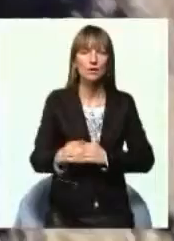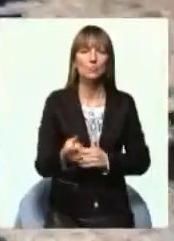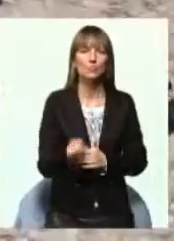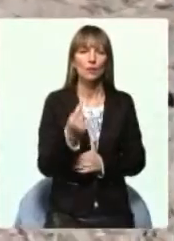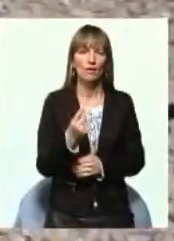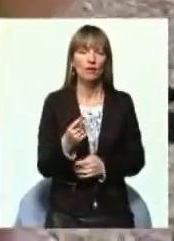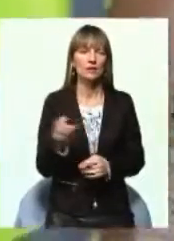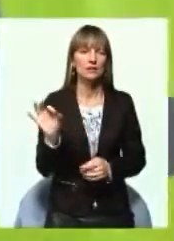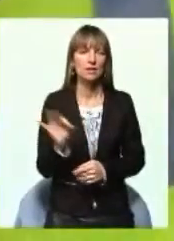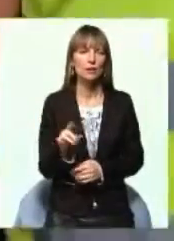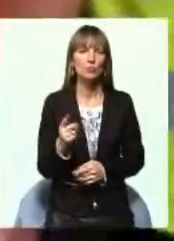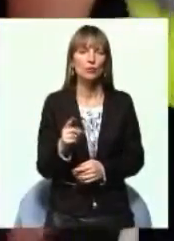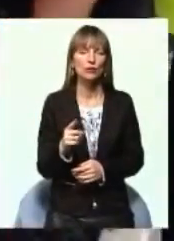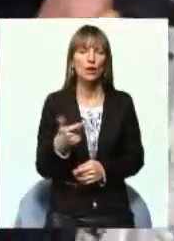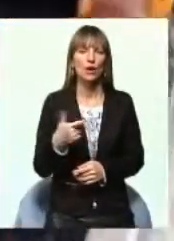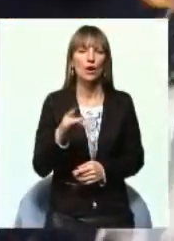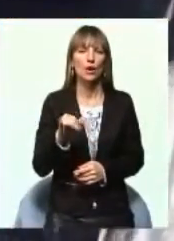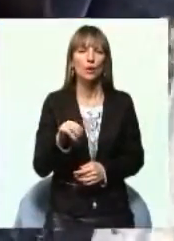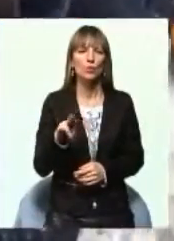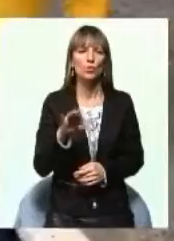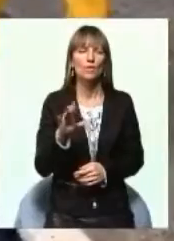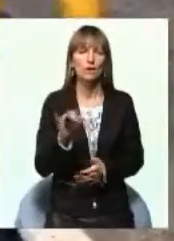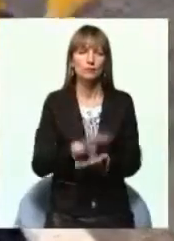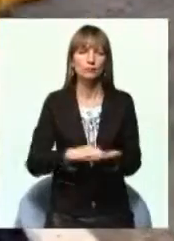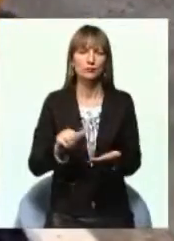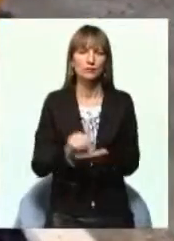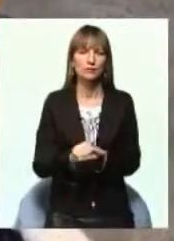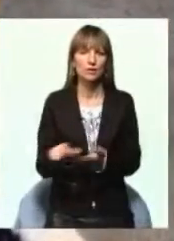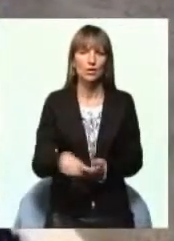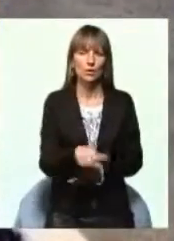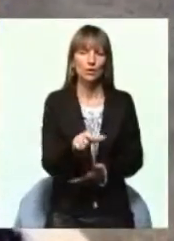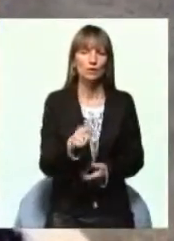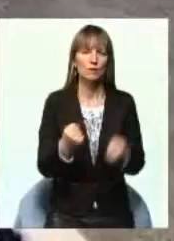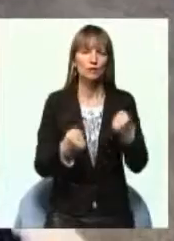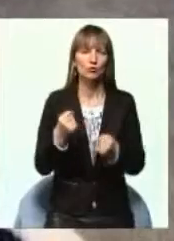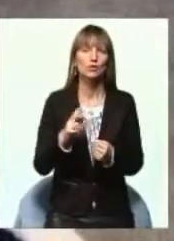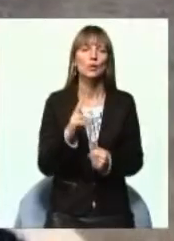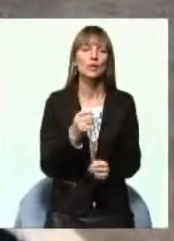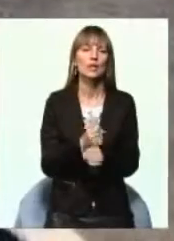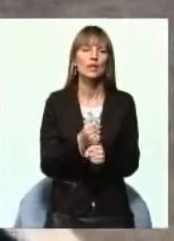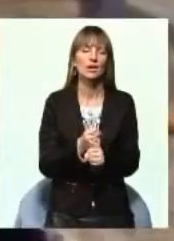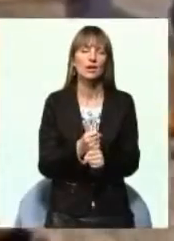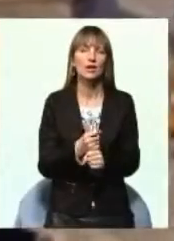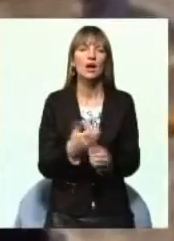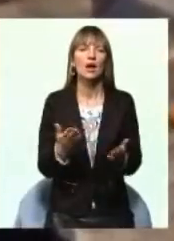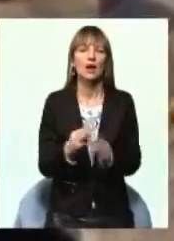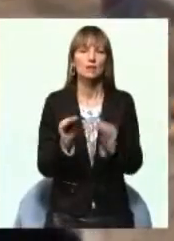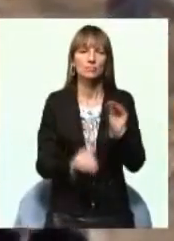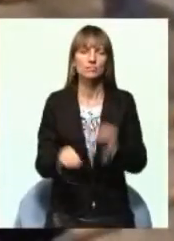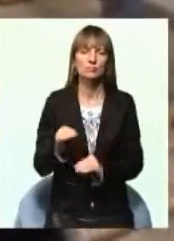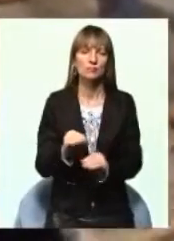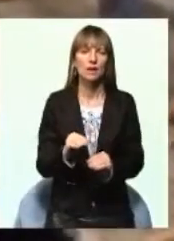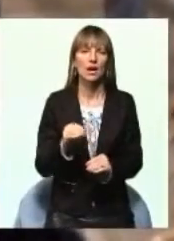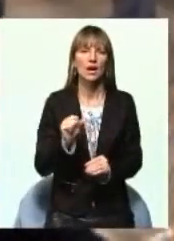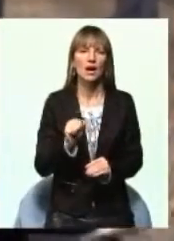дуже нагально. Адже ґрунтові дороги псують недешеві машини. А хто ж займається такою працею, як укладання асфальту? Це